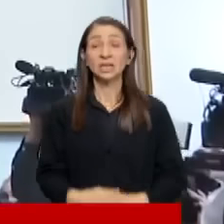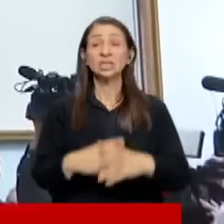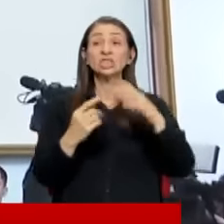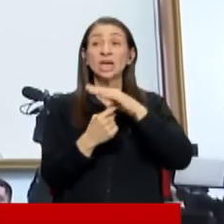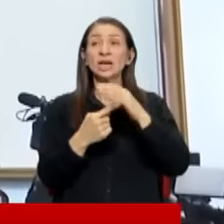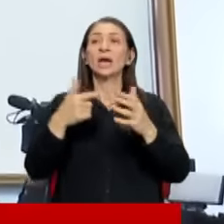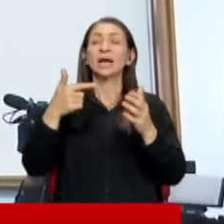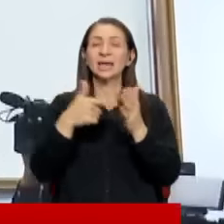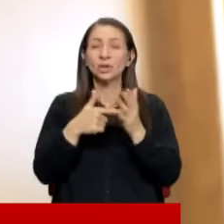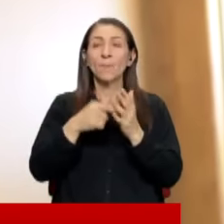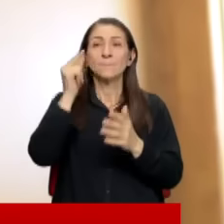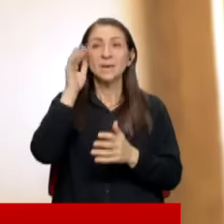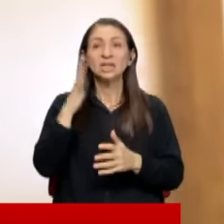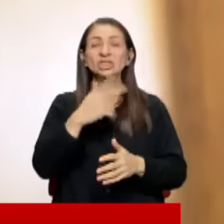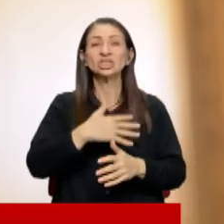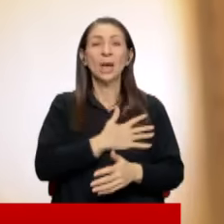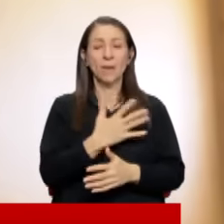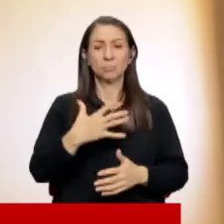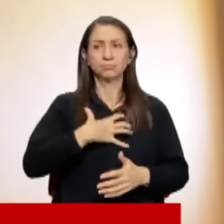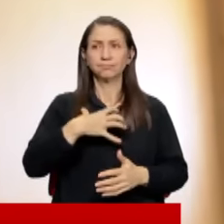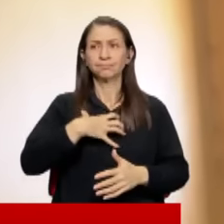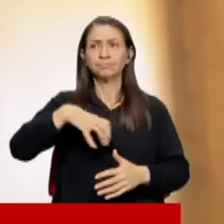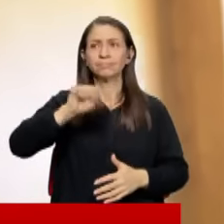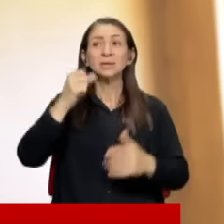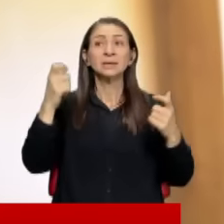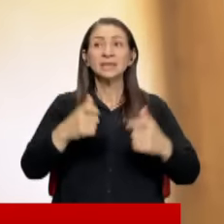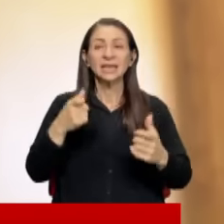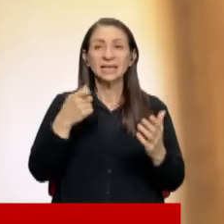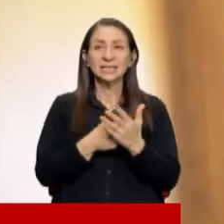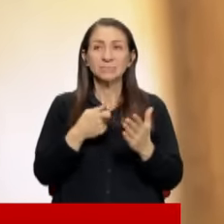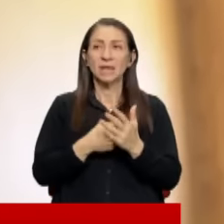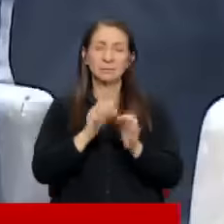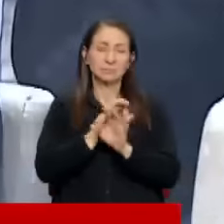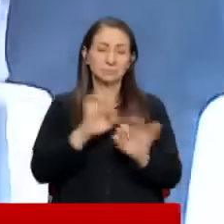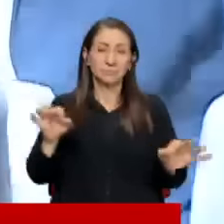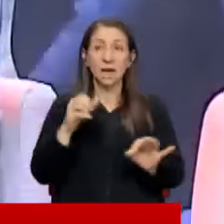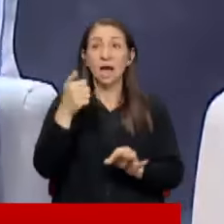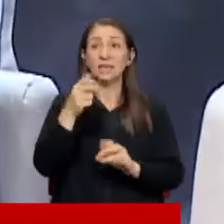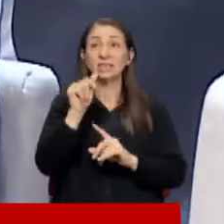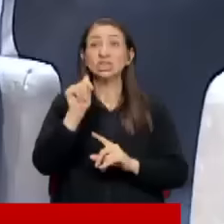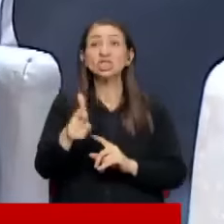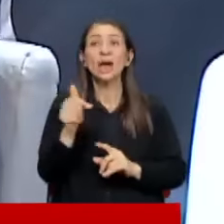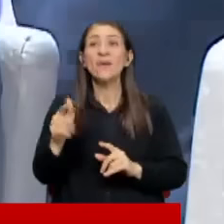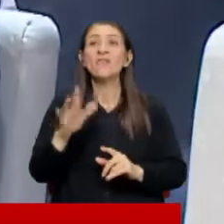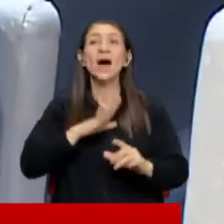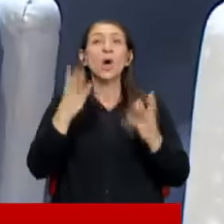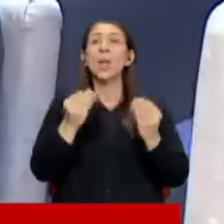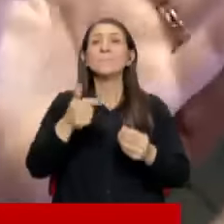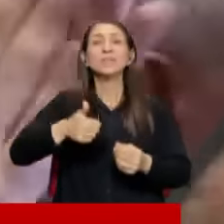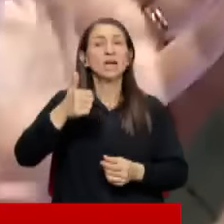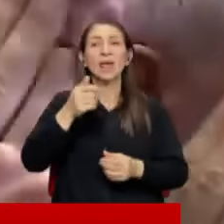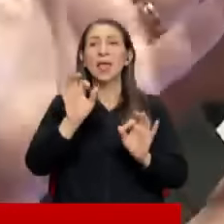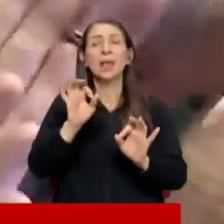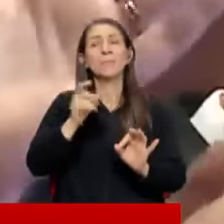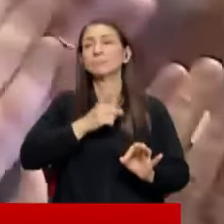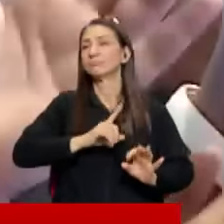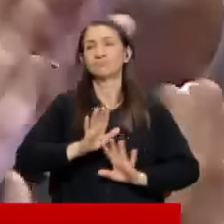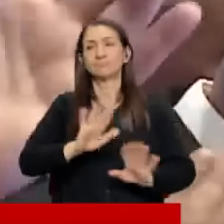Çankaya, Kadıköy ve Bakırköy gibi CHP'nin kalesi olarak görülen yerlerde de isimler belirlendi. 6 ilçede mevcut başkanlar yeniden aday